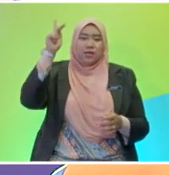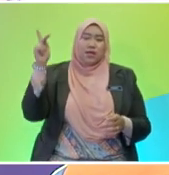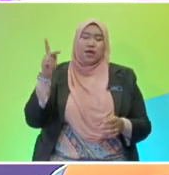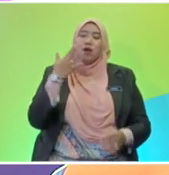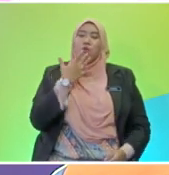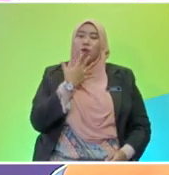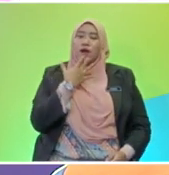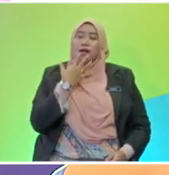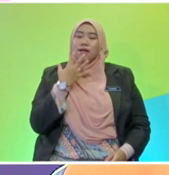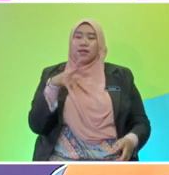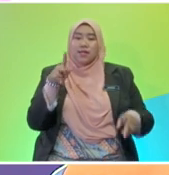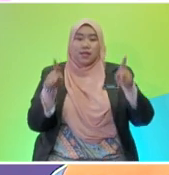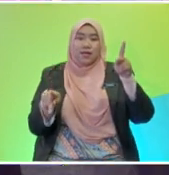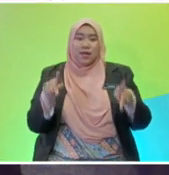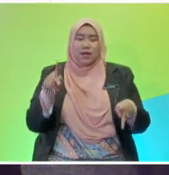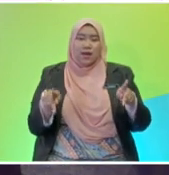kereta